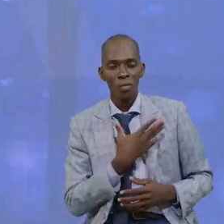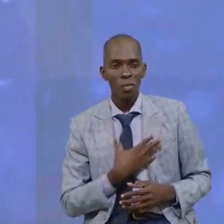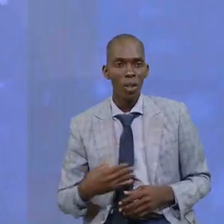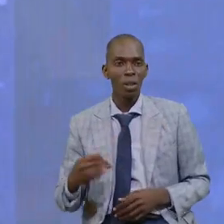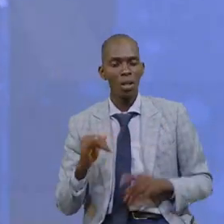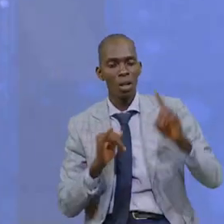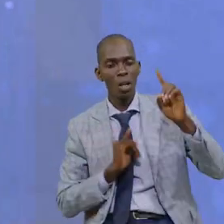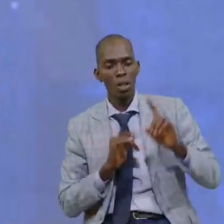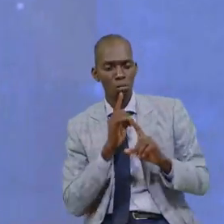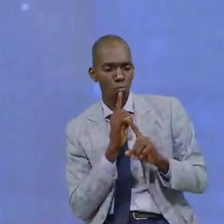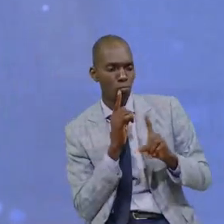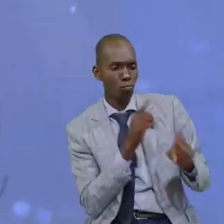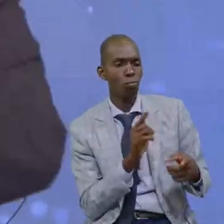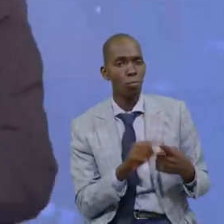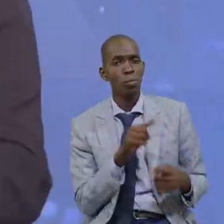Verset 14, je lui dis,